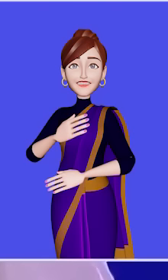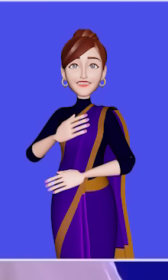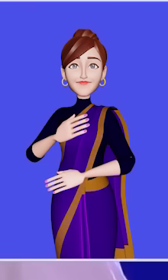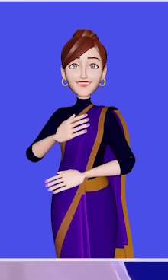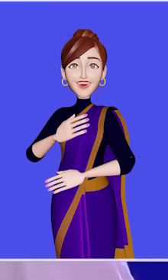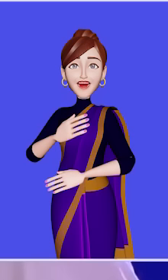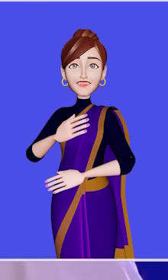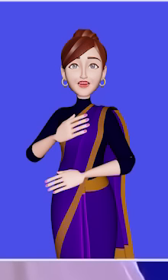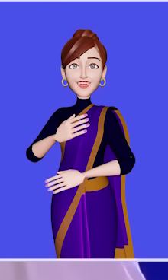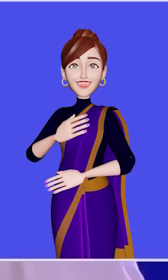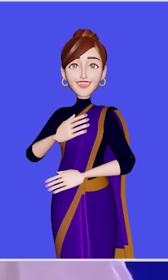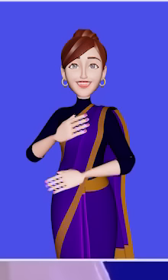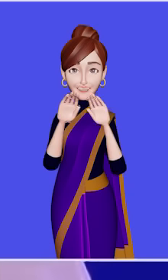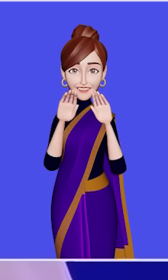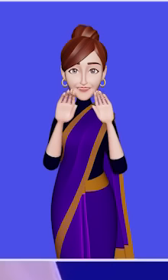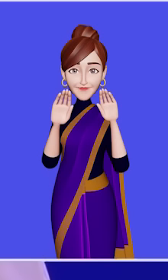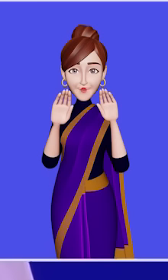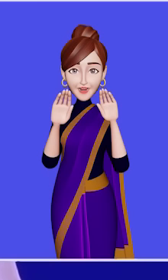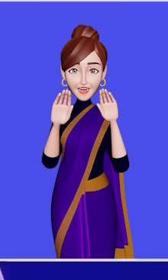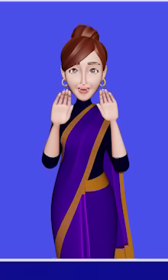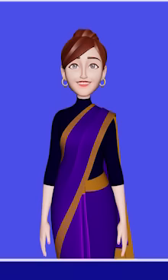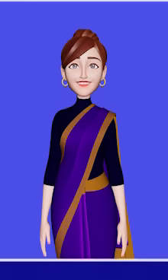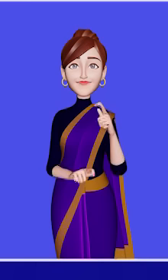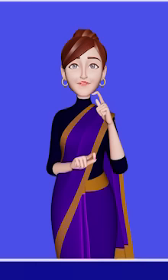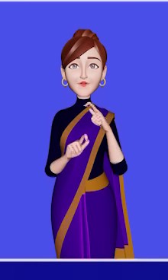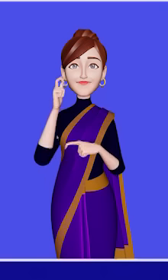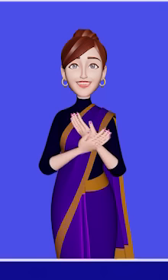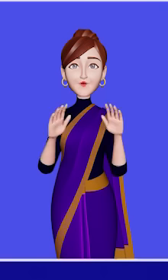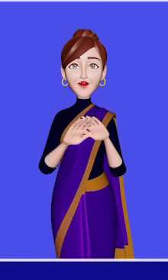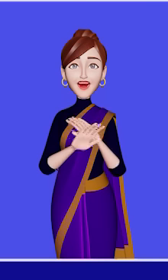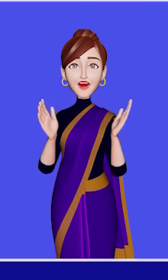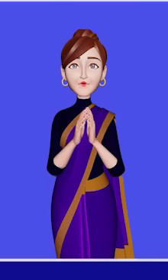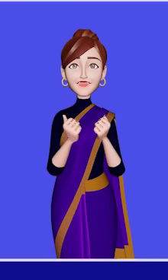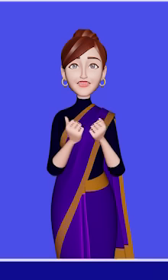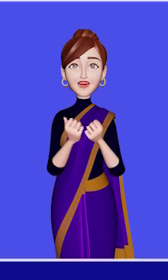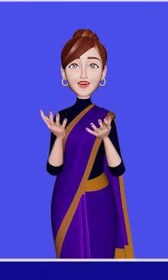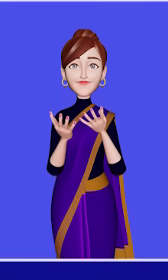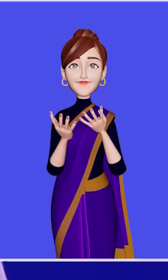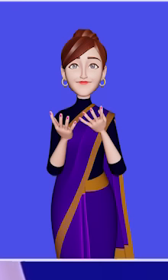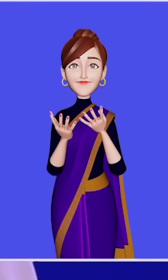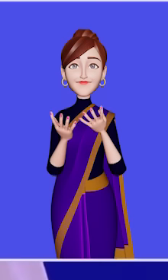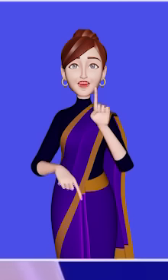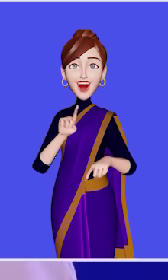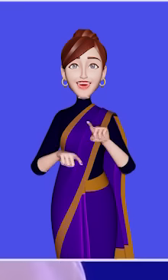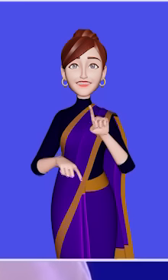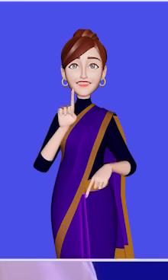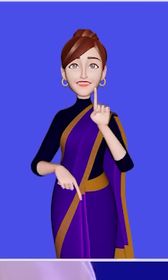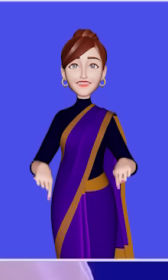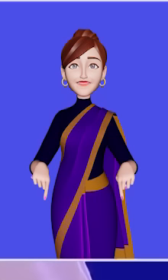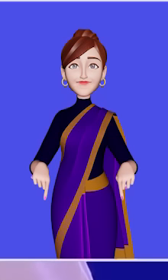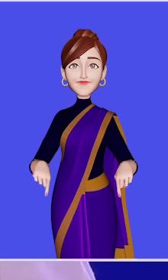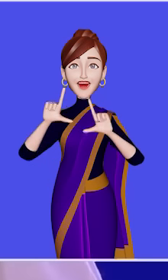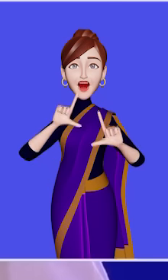यहां एआई समिट की एग्जीबिशन को लेकर भी बहुत उत्साह रहा है।